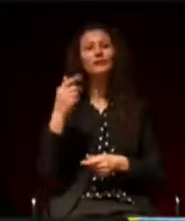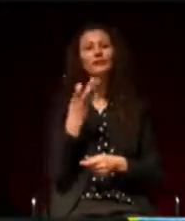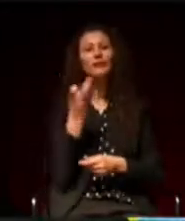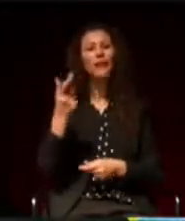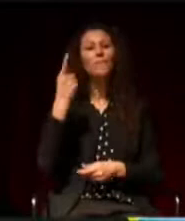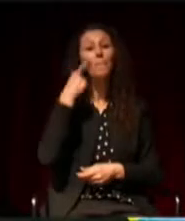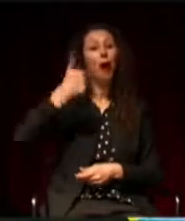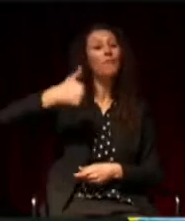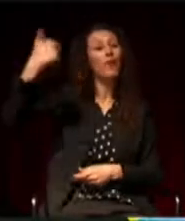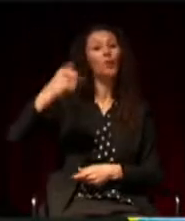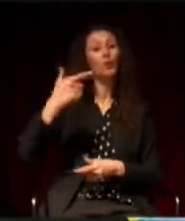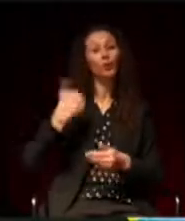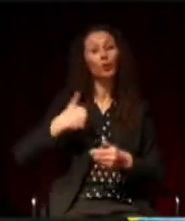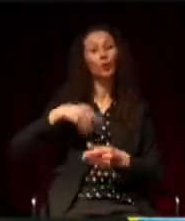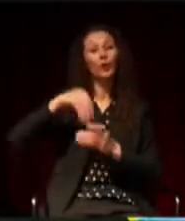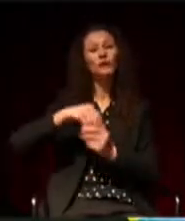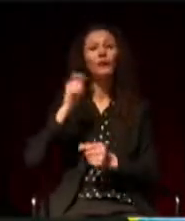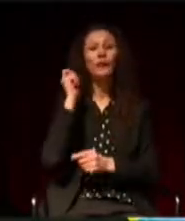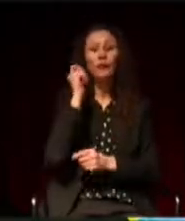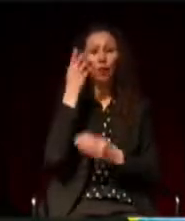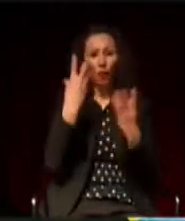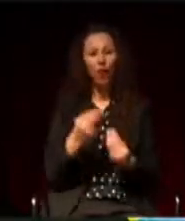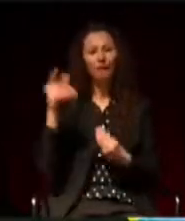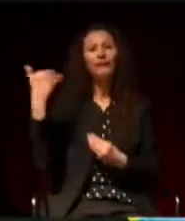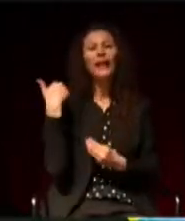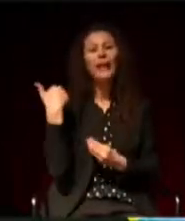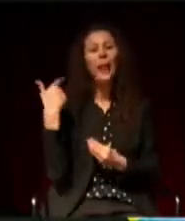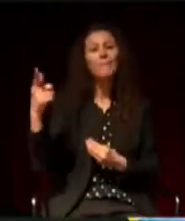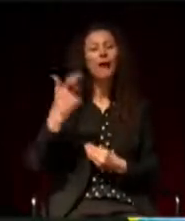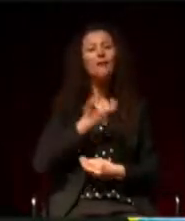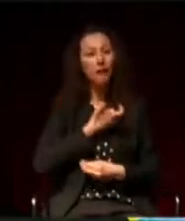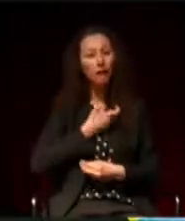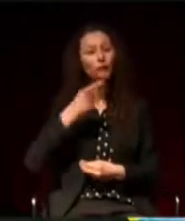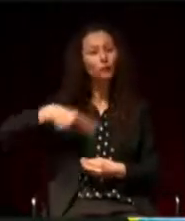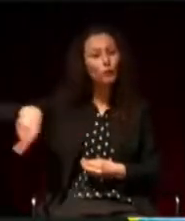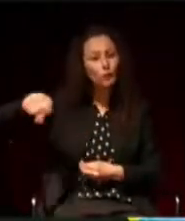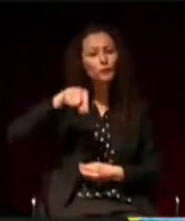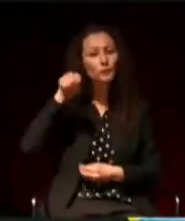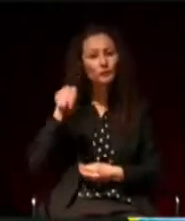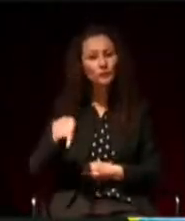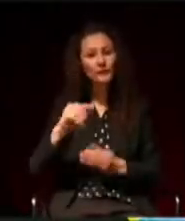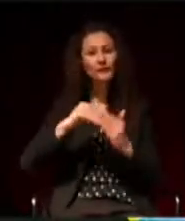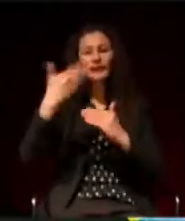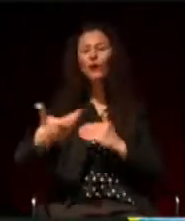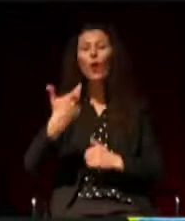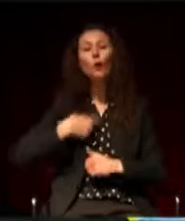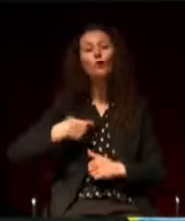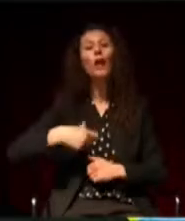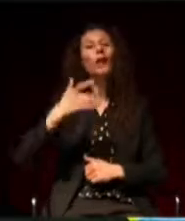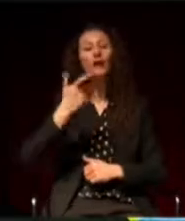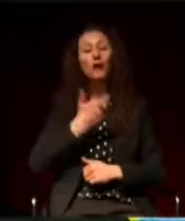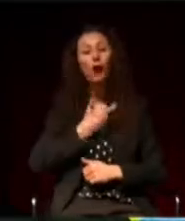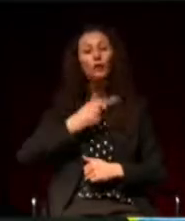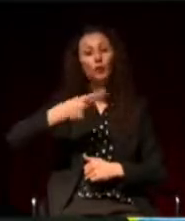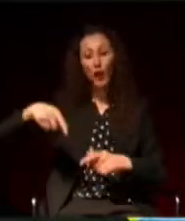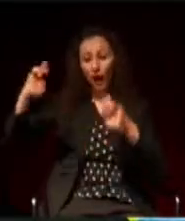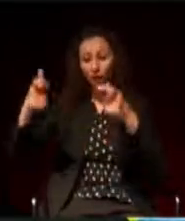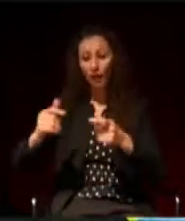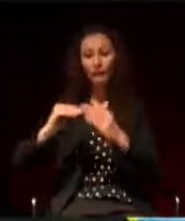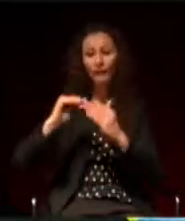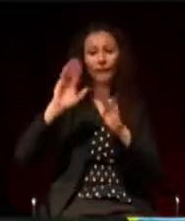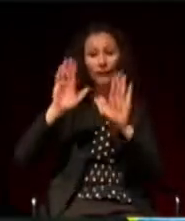gereği Bakanlar Kurulu kararıyla ilan edilen yenileme alanları, rezerv yapı alanları ve diğer özel kanunlar ile belirlenen alanlarda